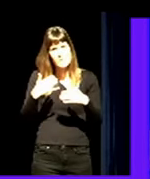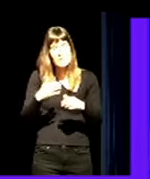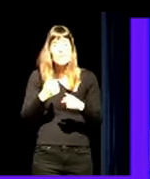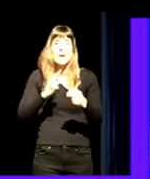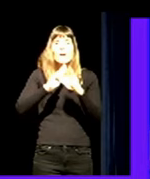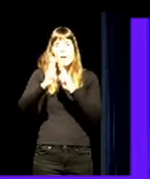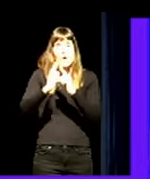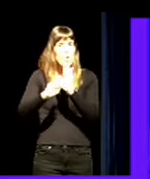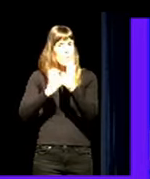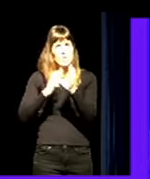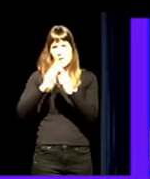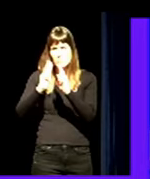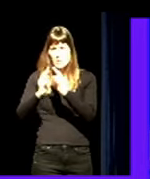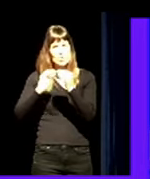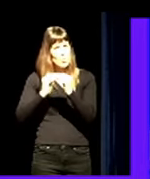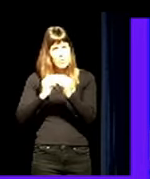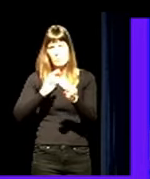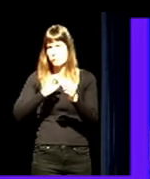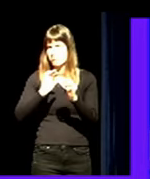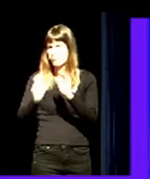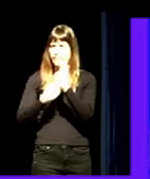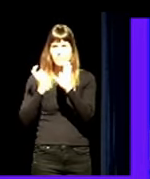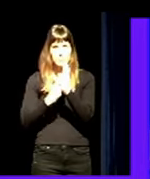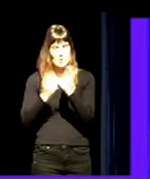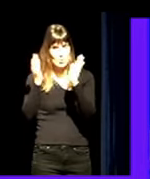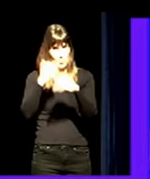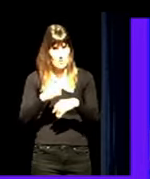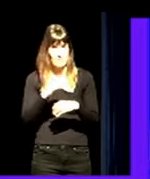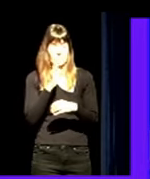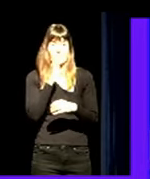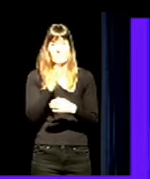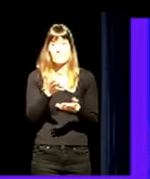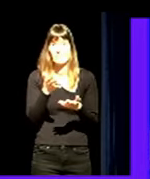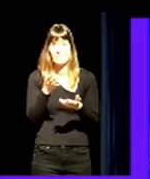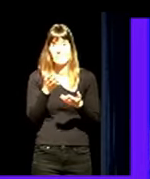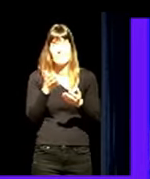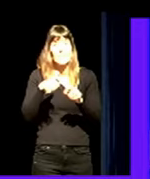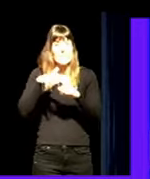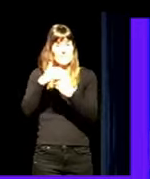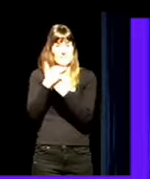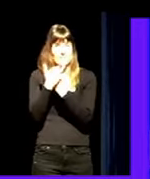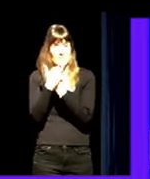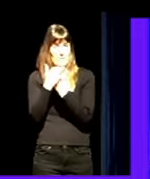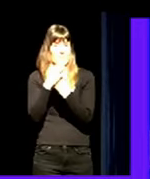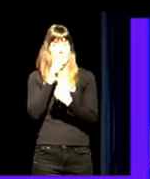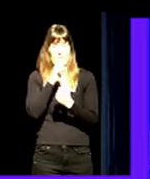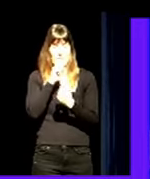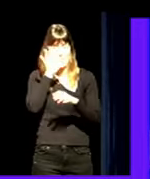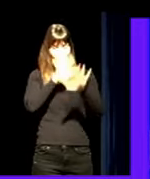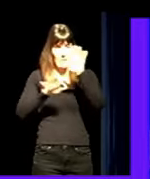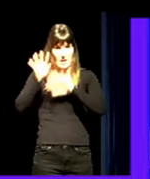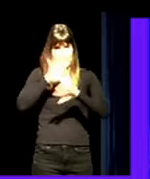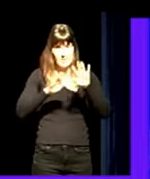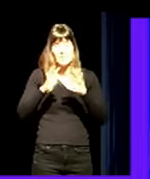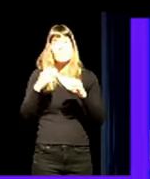erantzunak guztietarako. Zer eta erronka handia da, eta nubitzen garen egoera eta zaila da. Claro, lehen atrak egin